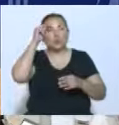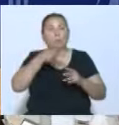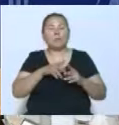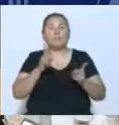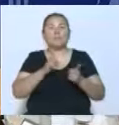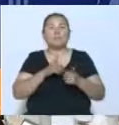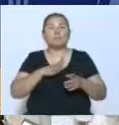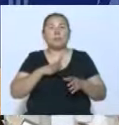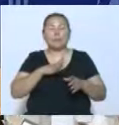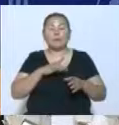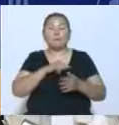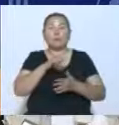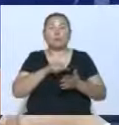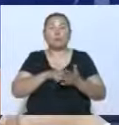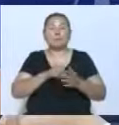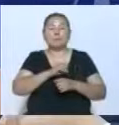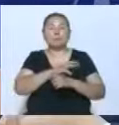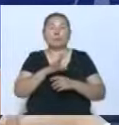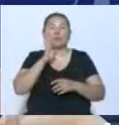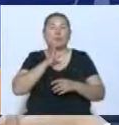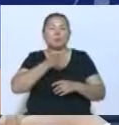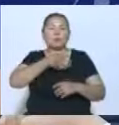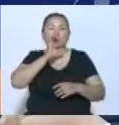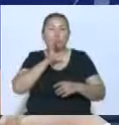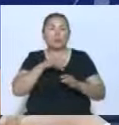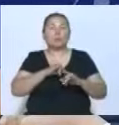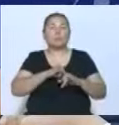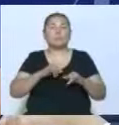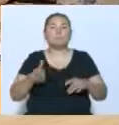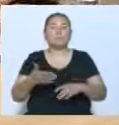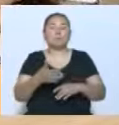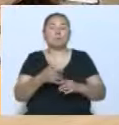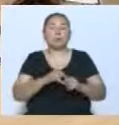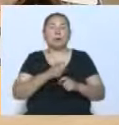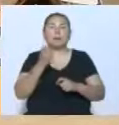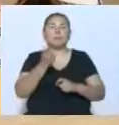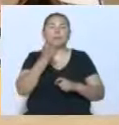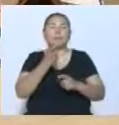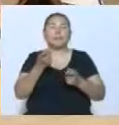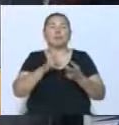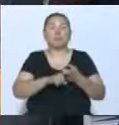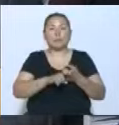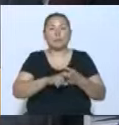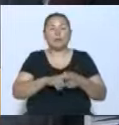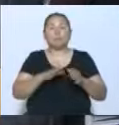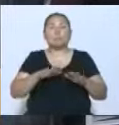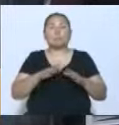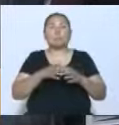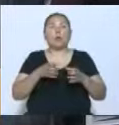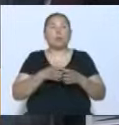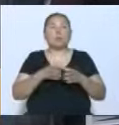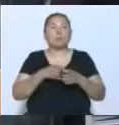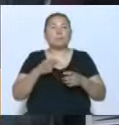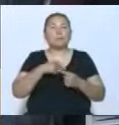встрече были затронуты вопросы обеспечения региона питьевой водой, развития рыбного хозяйства, расширения связи между научным сообществом и бизнесом.